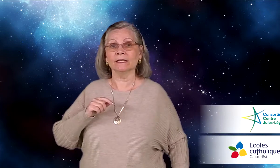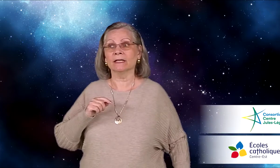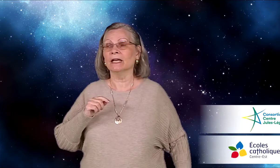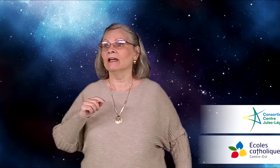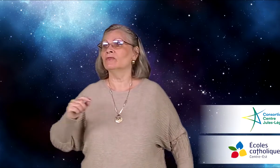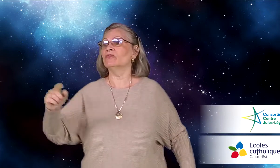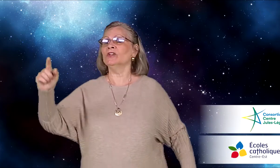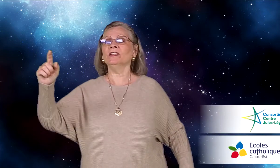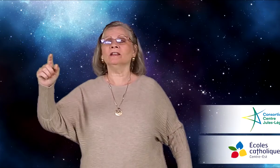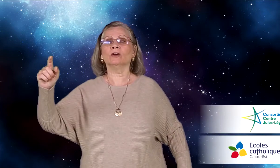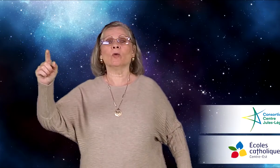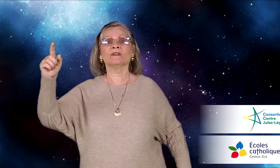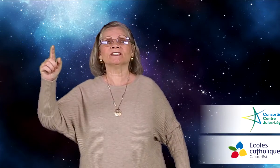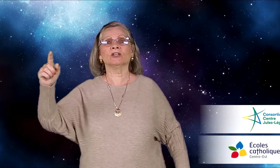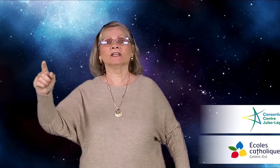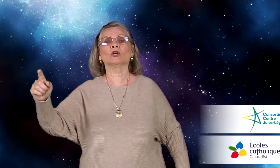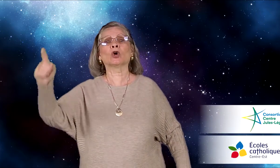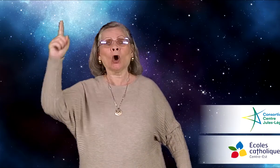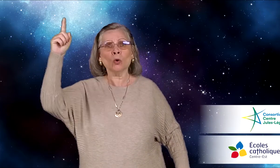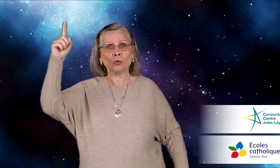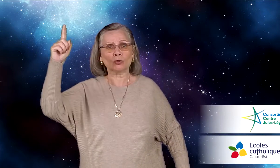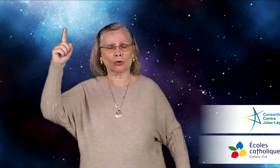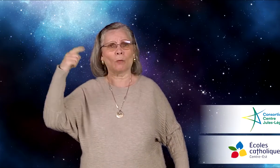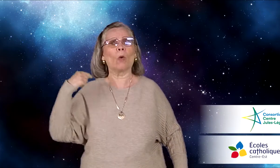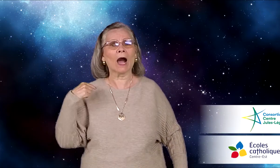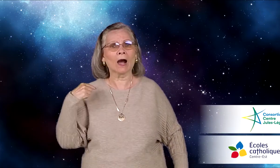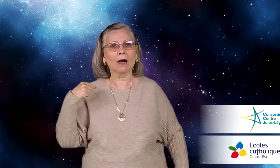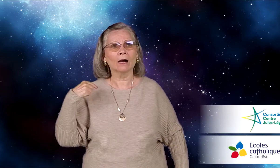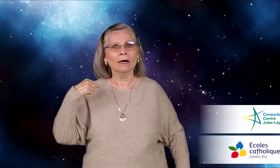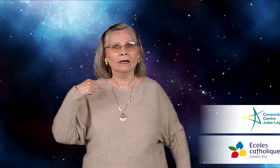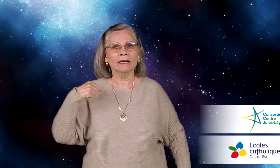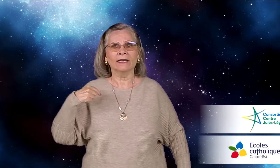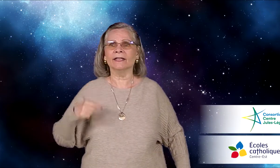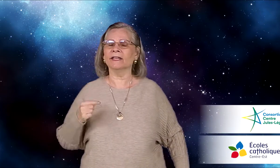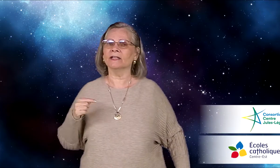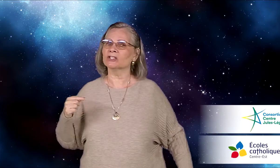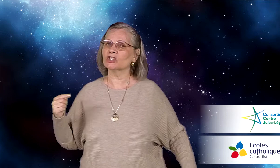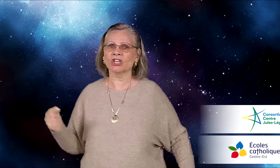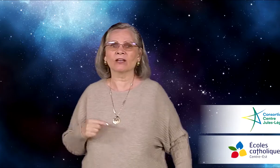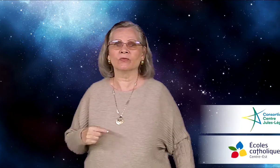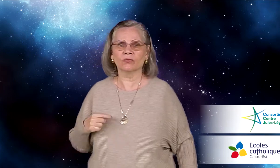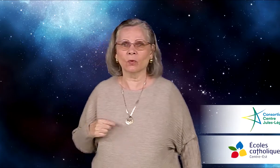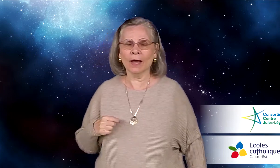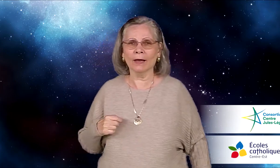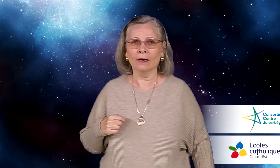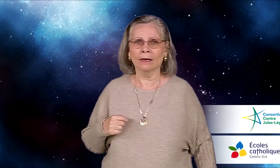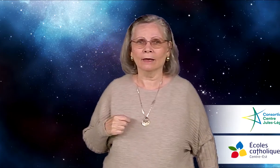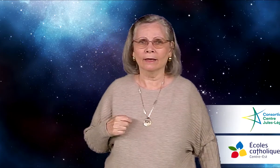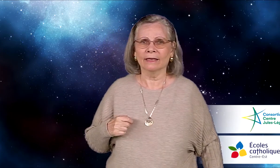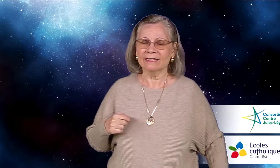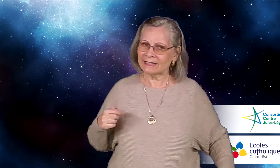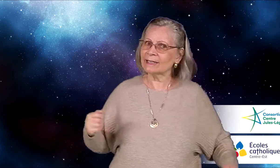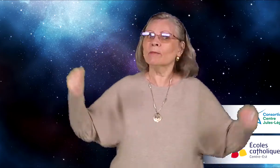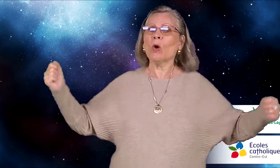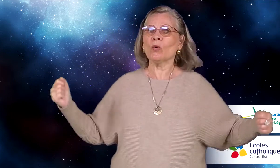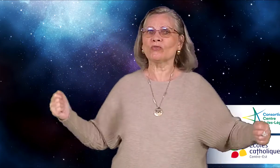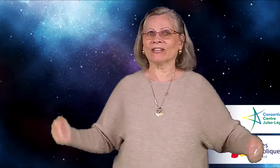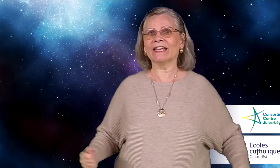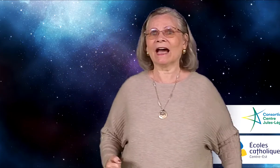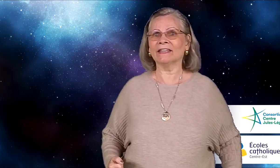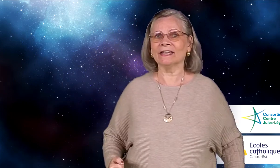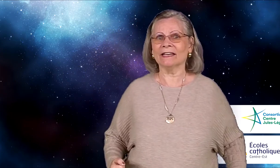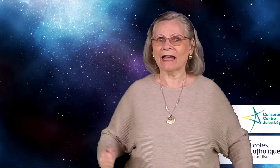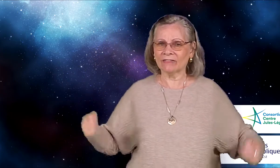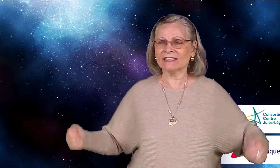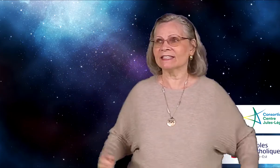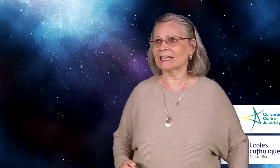dire « Venez compétitionner contre moi. » Et, chaque fois, c'est Mauve